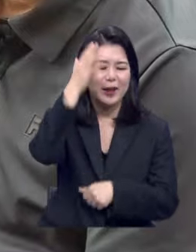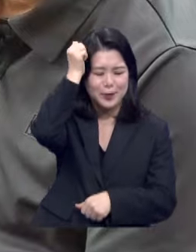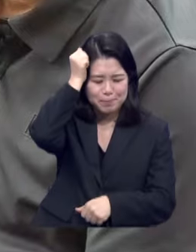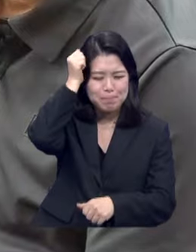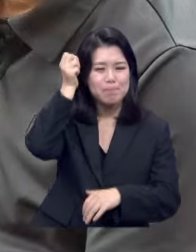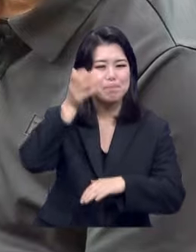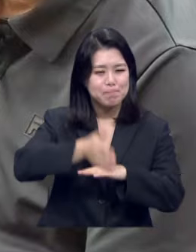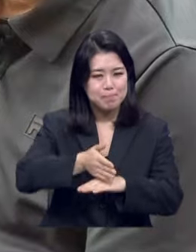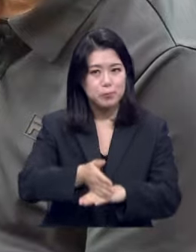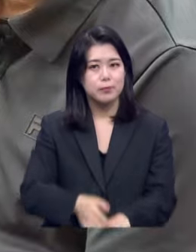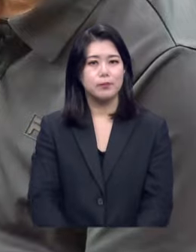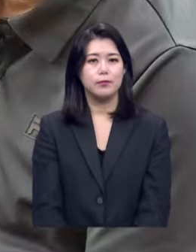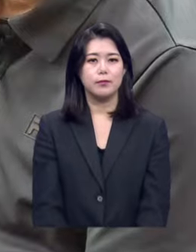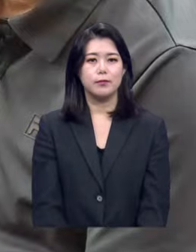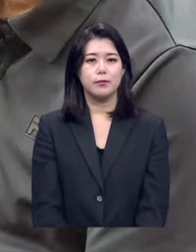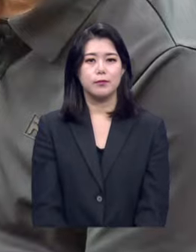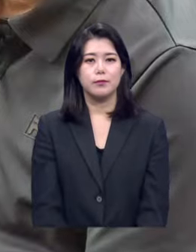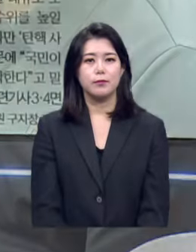고맙습니다